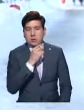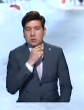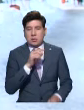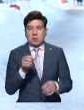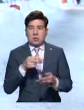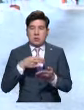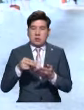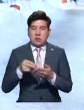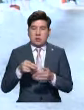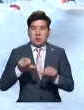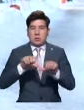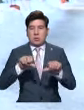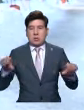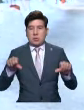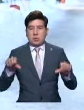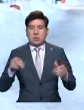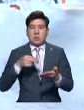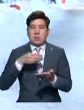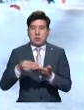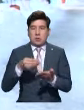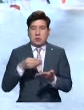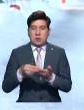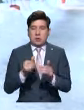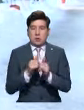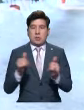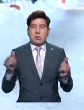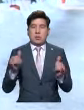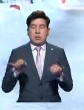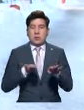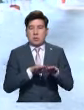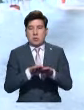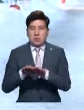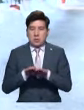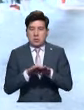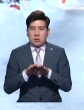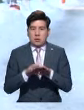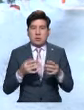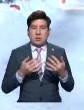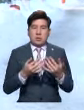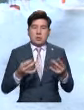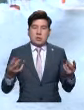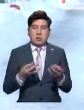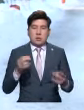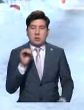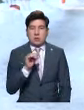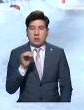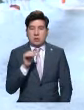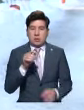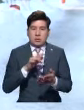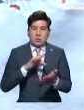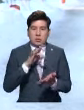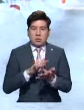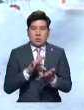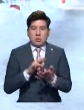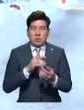кеден төлемдерін көбейтіп, оларды біздің бағамен теңестіріп, енді біз еуразиялық экономикалық одақ шеңберіндеміз ғой, анау айтқан